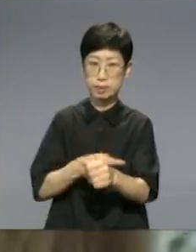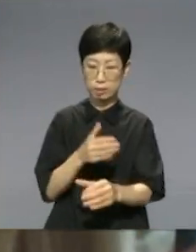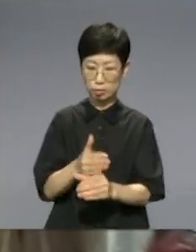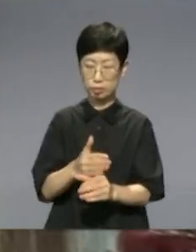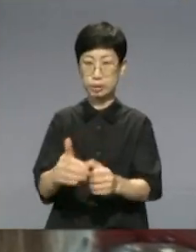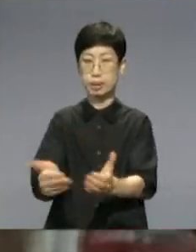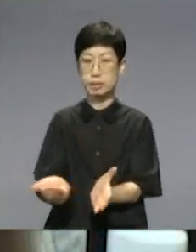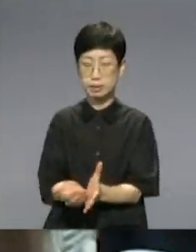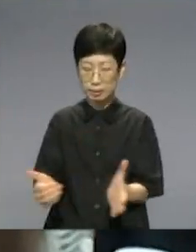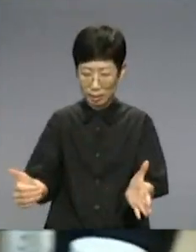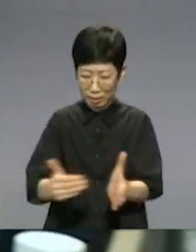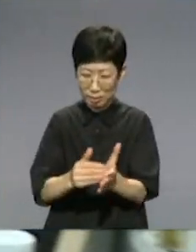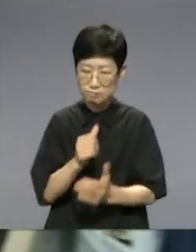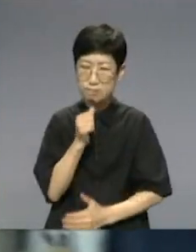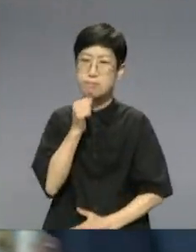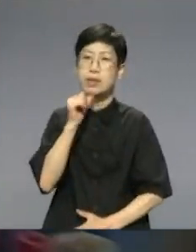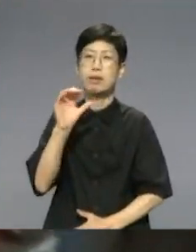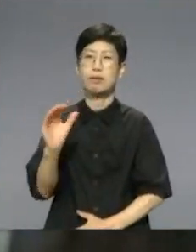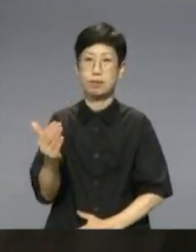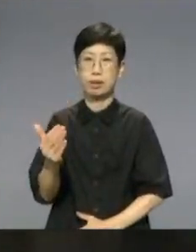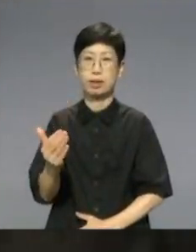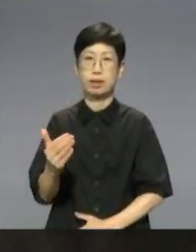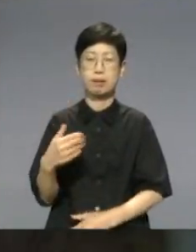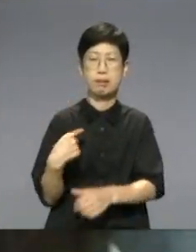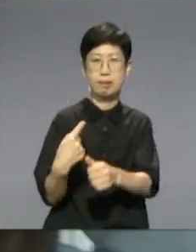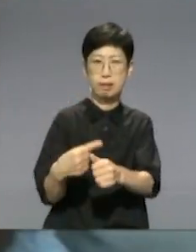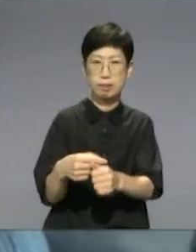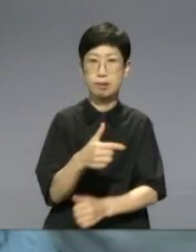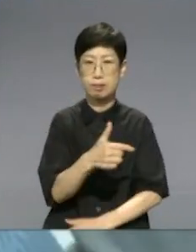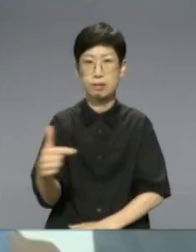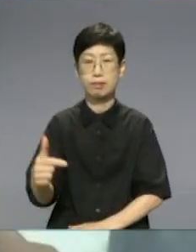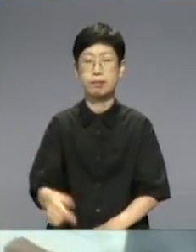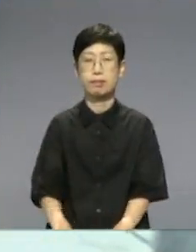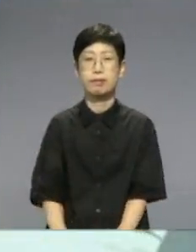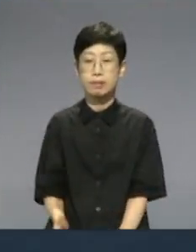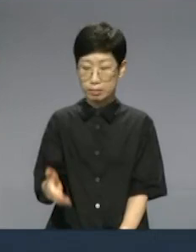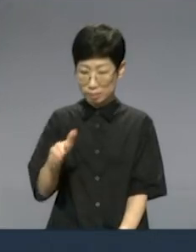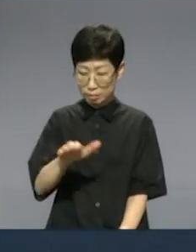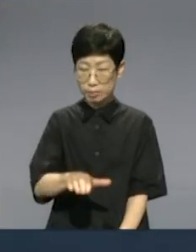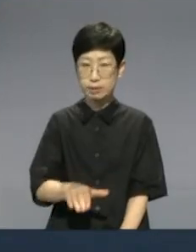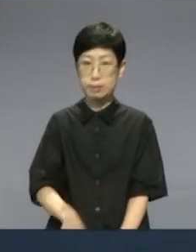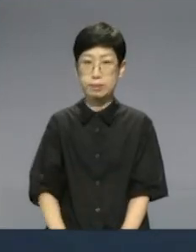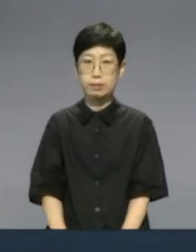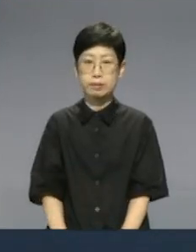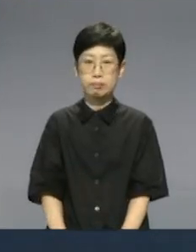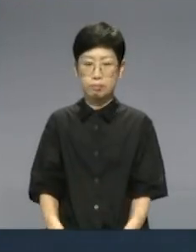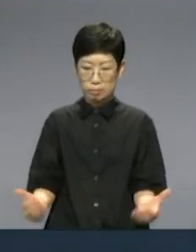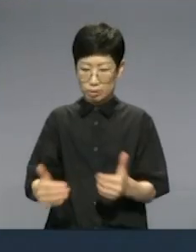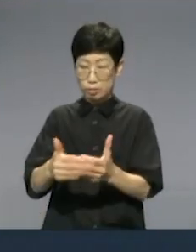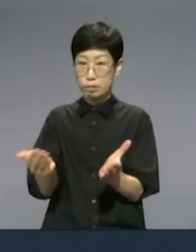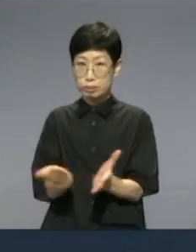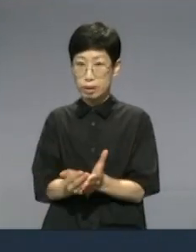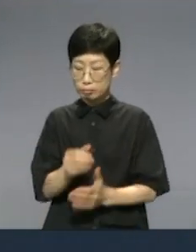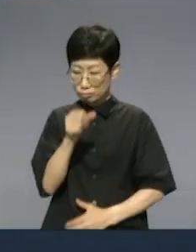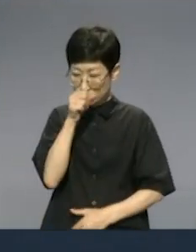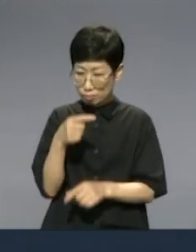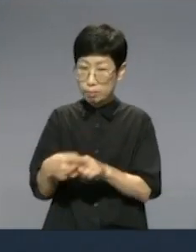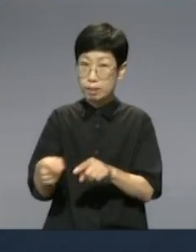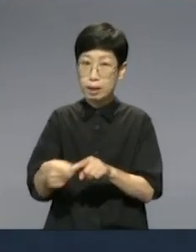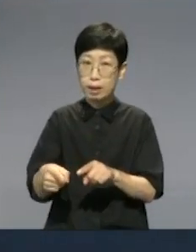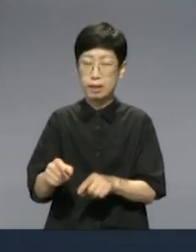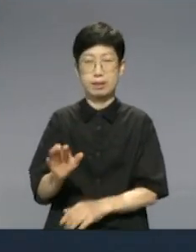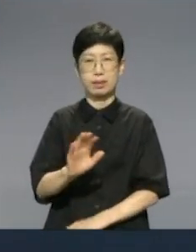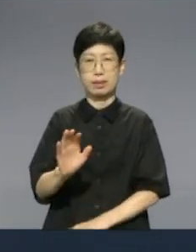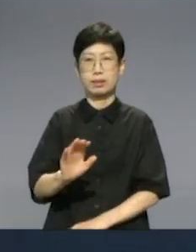중산층마저 빈곤으로 내몰고 있다는 성토를 듣고 있습니다. 하지만 그렇다고 노동당이 좋은 평가를 받는